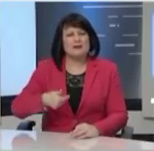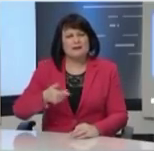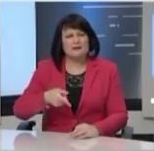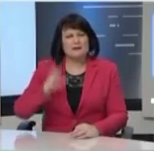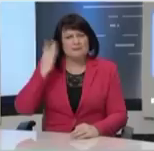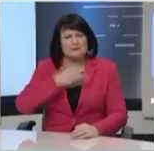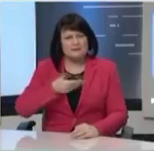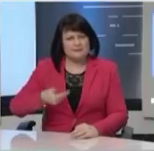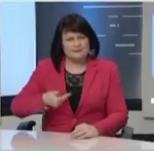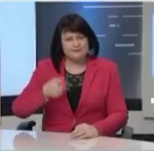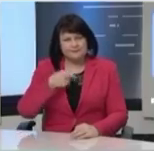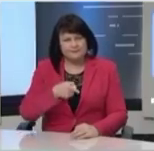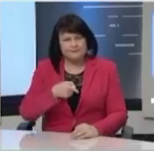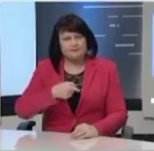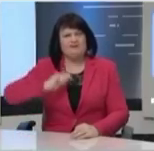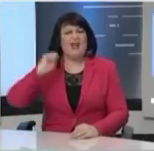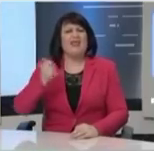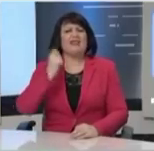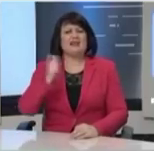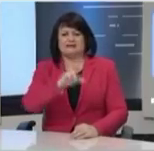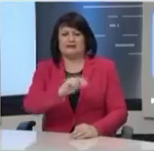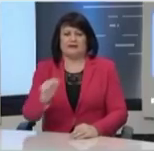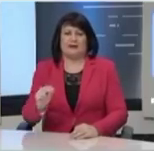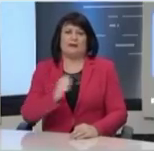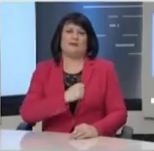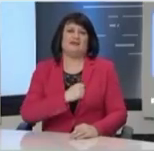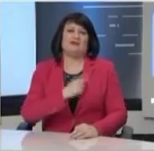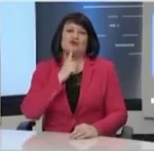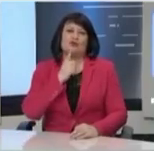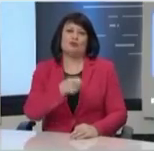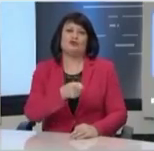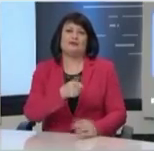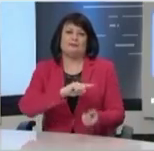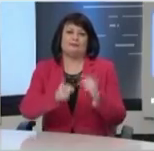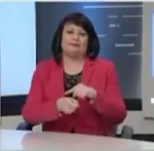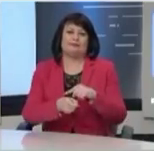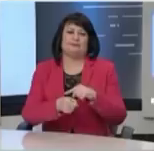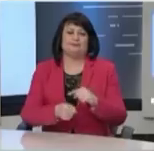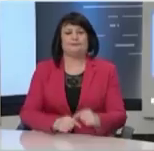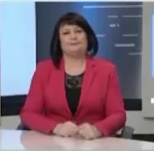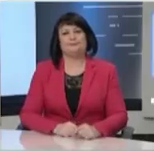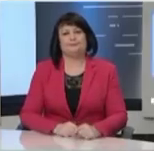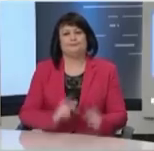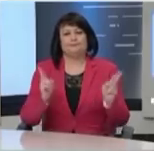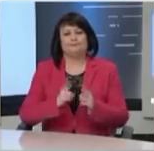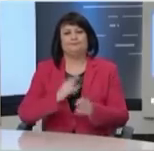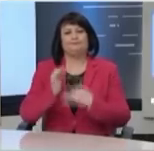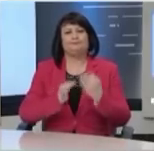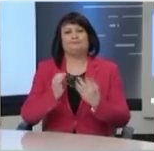πρώην Ιουγκοσλαβική Δημοκρατία της Μακεδονίας. Λέτε ακριβώς τα ίδια επιχειρήματα με αντίθετη φορά. Με δύο λόγια